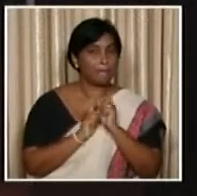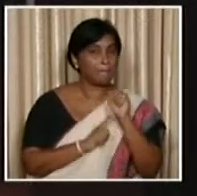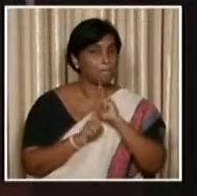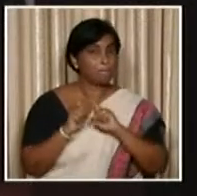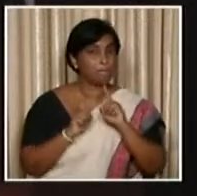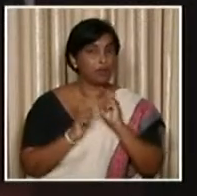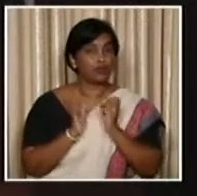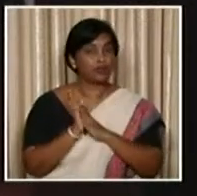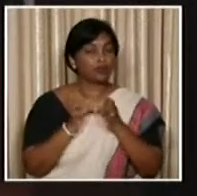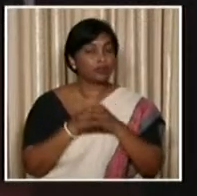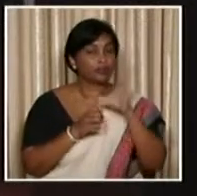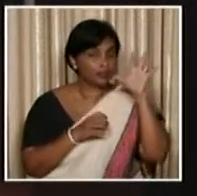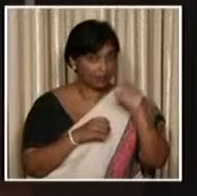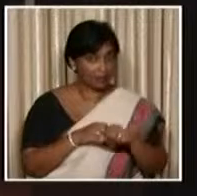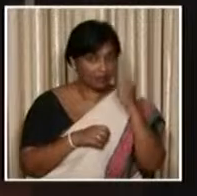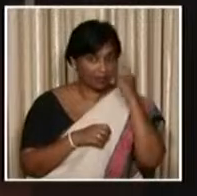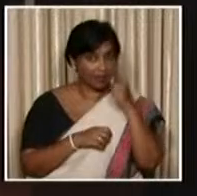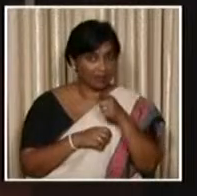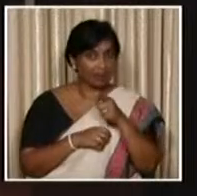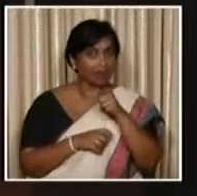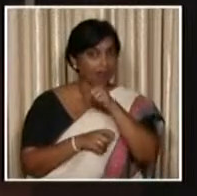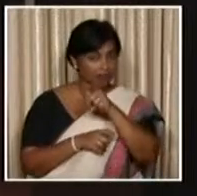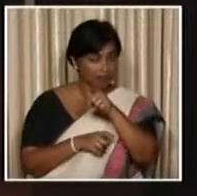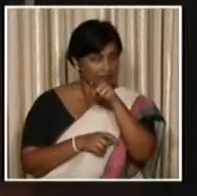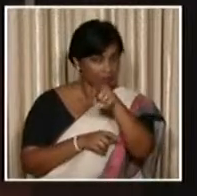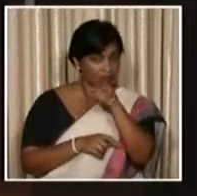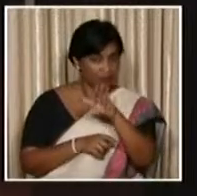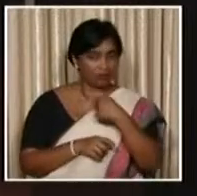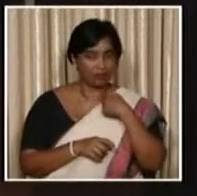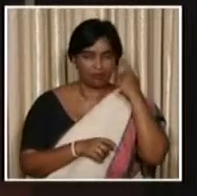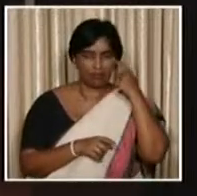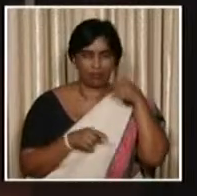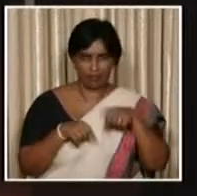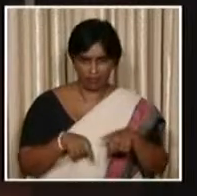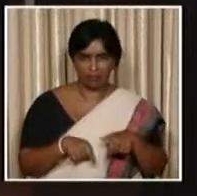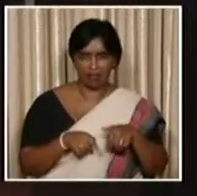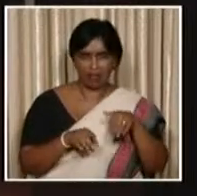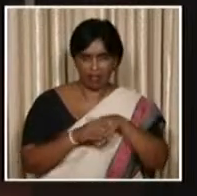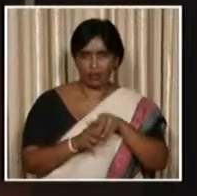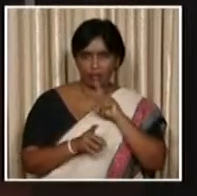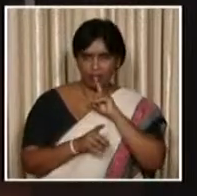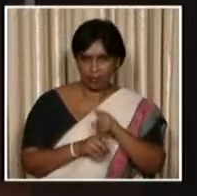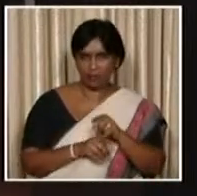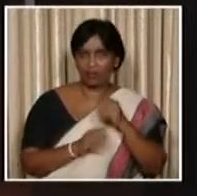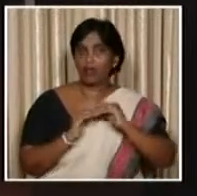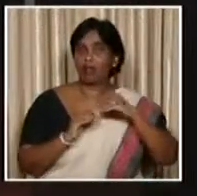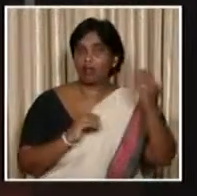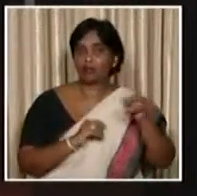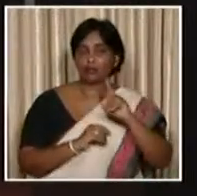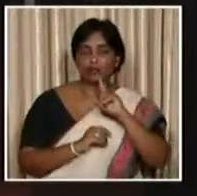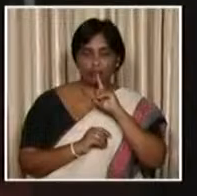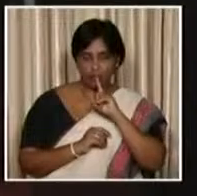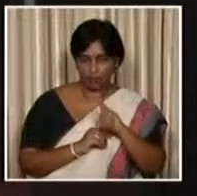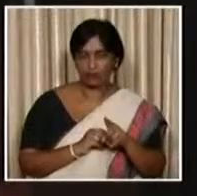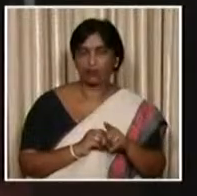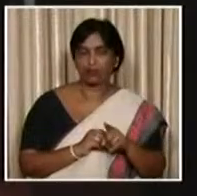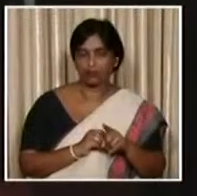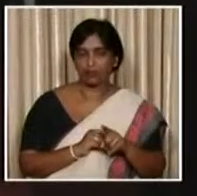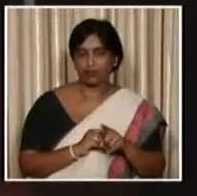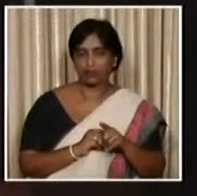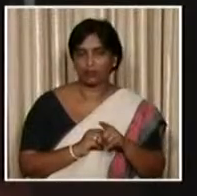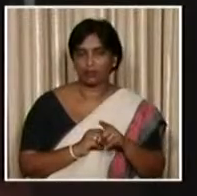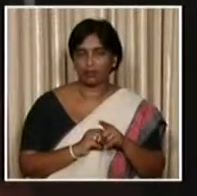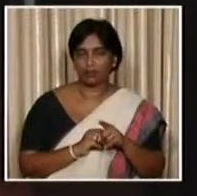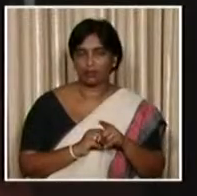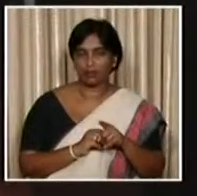පාර්ලිමේන්ටරි කවුන්සිල් එකක් ගෙනාව. ඔබතුමාම මට මතක නැහැ මේක ඇතුලේ කිව්වද කියලා එළියේ කිව්වා ඉට්ස් අ